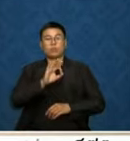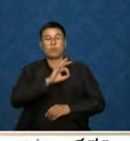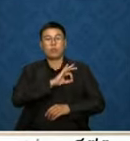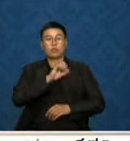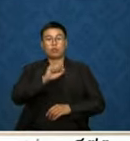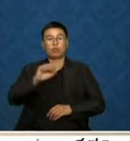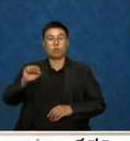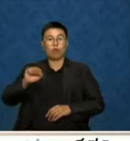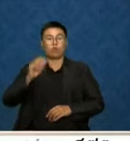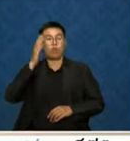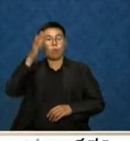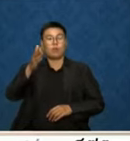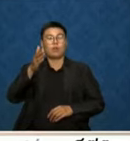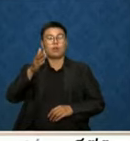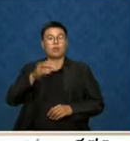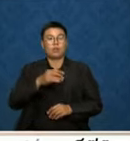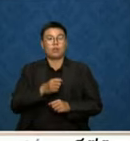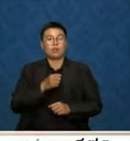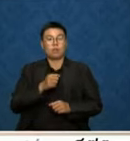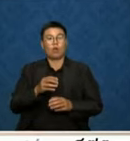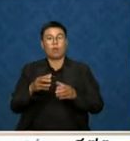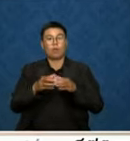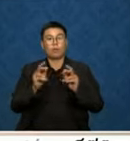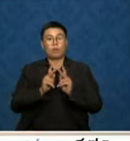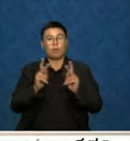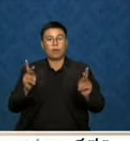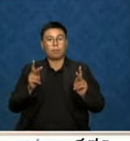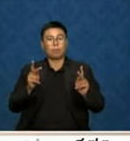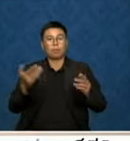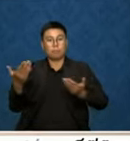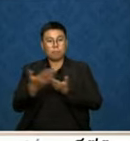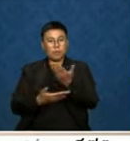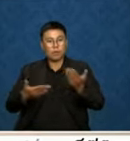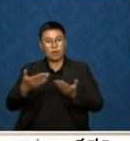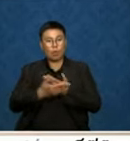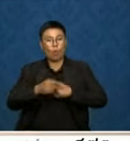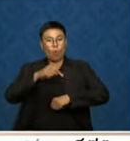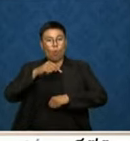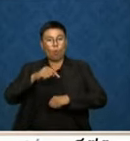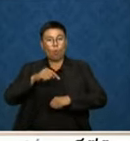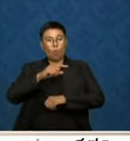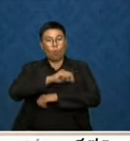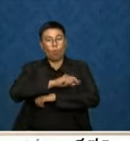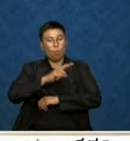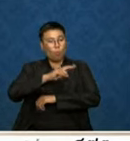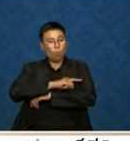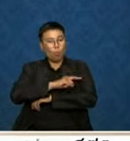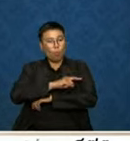จะให้ทางคณะกรรมการเนี่ยพิจารณาเป็นเวลากี่วันดีครับ